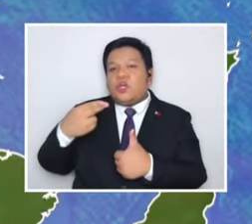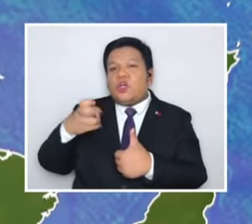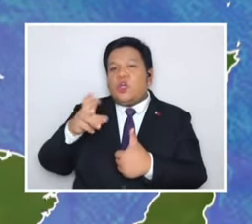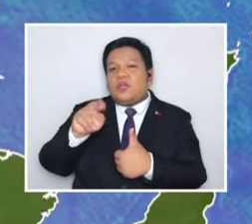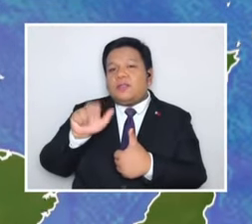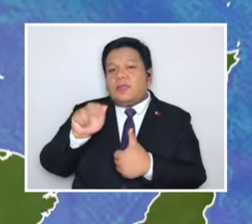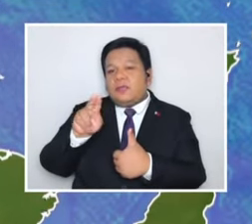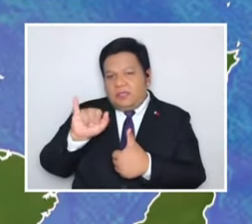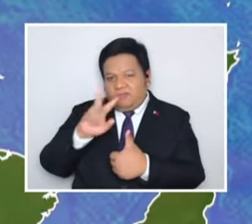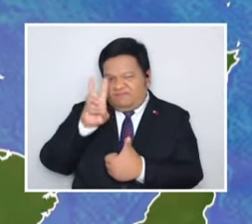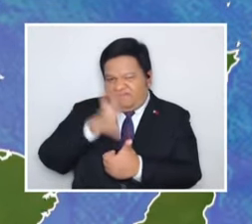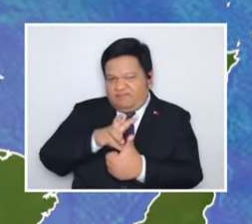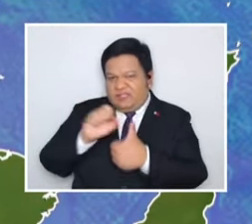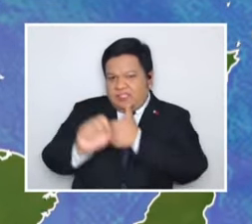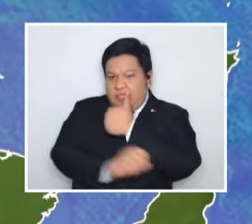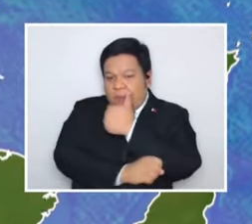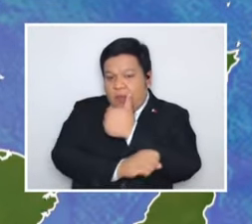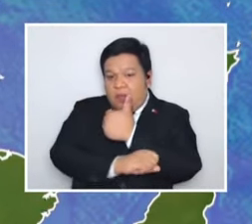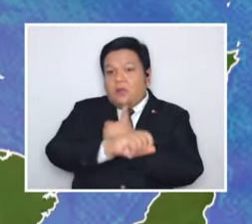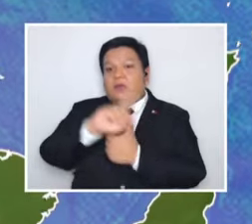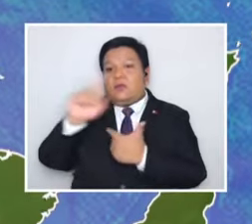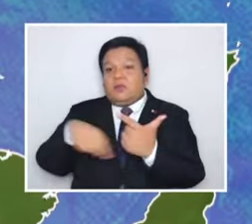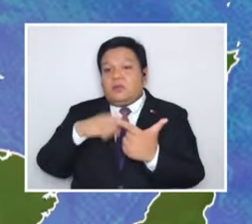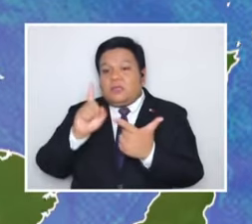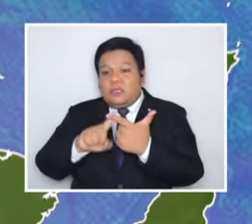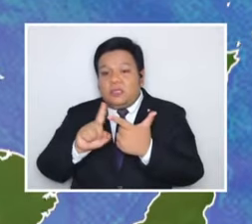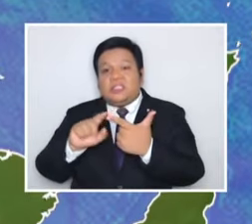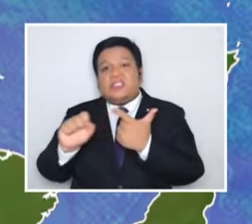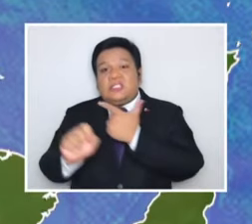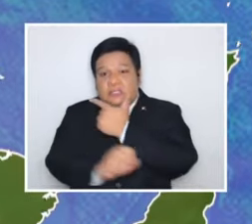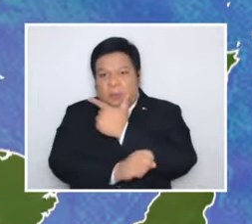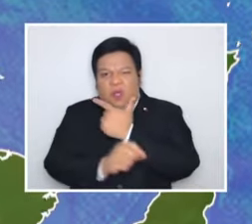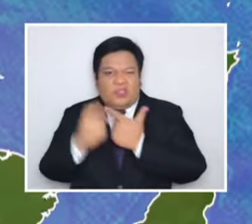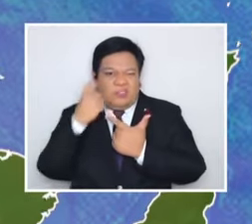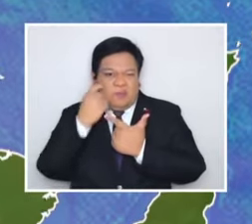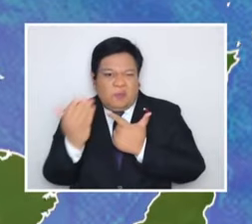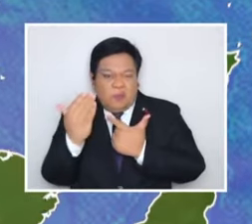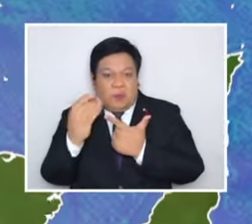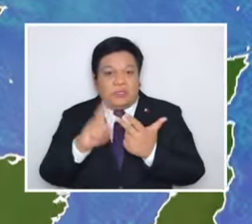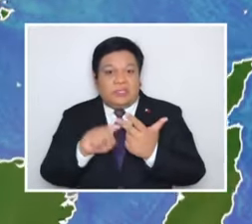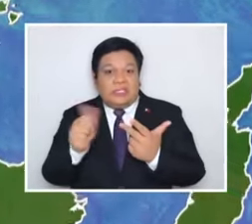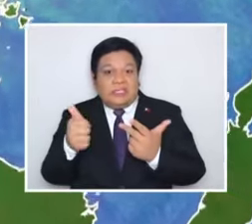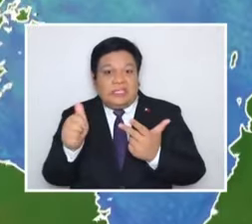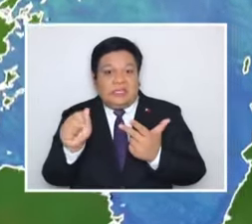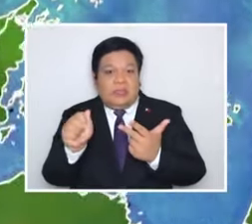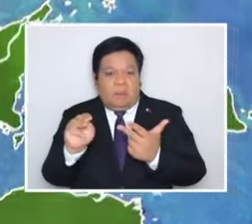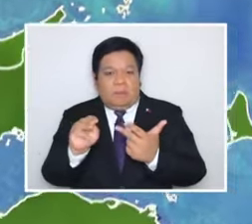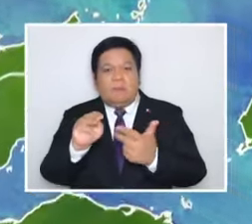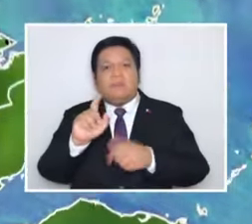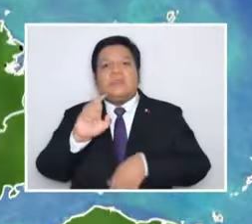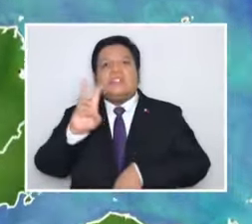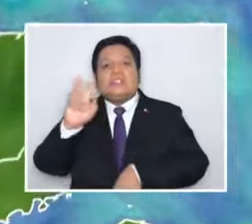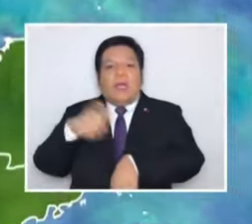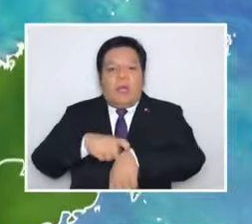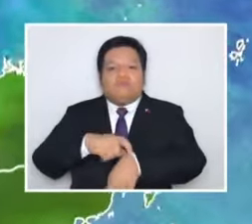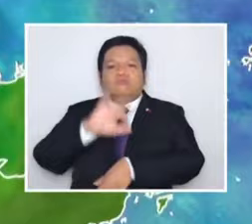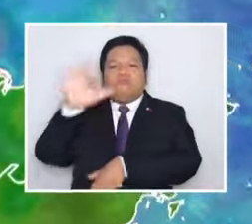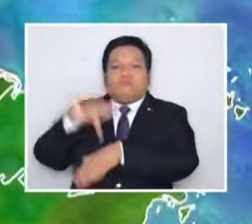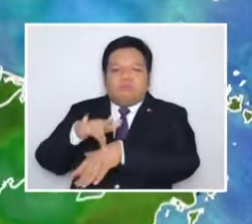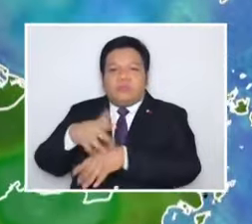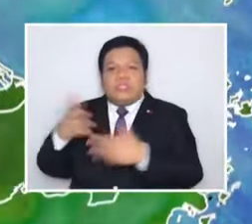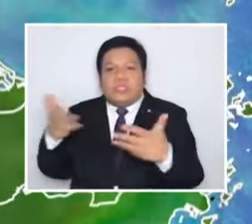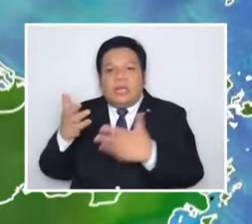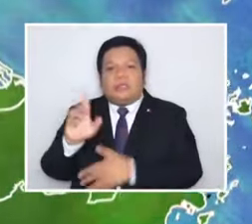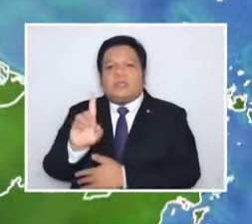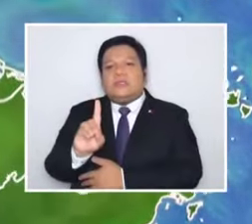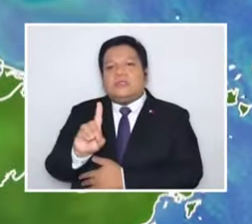ito sa Samar kaninang madaling araw hanggang umaga. At kaninang alas 10 ng umaga ang ika-6 na landfall sa Dimasalang, Masbate.